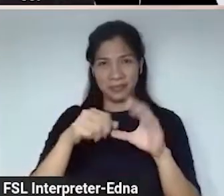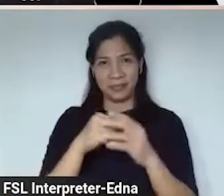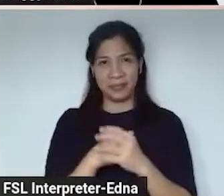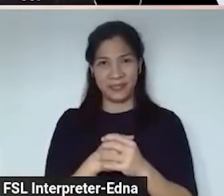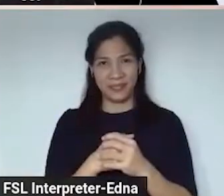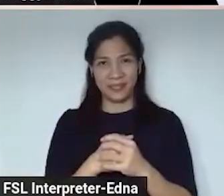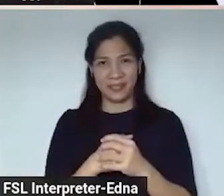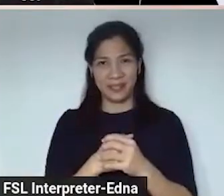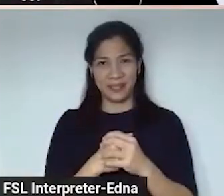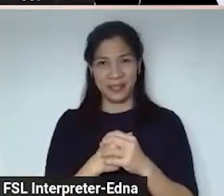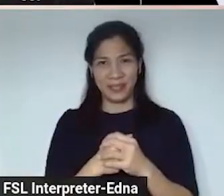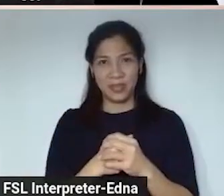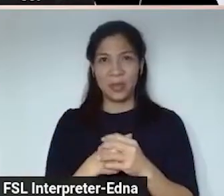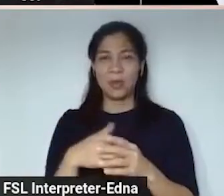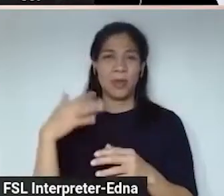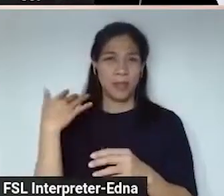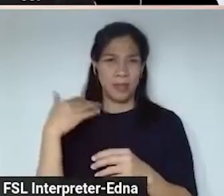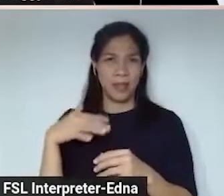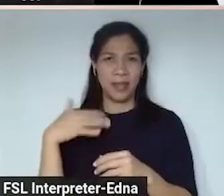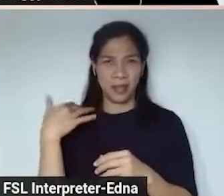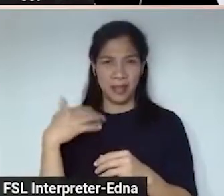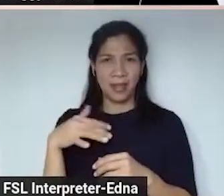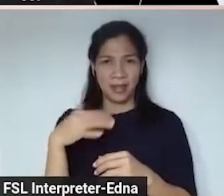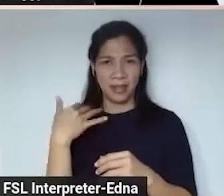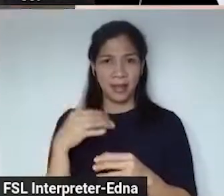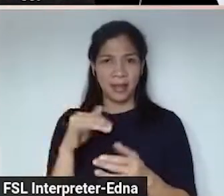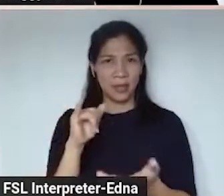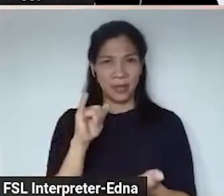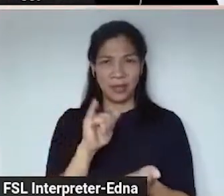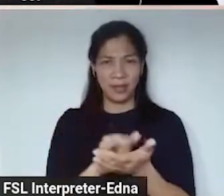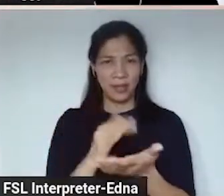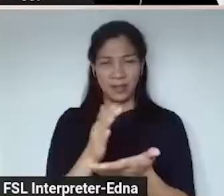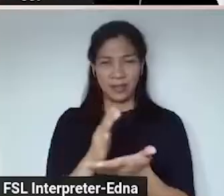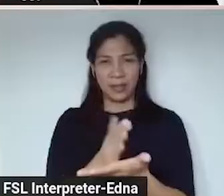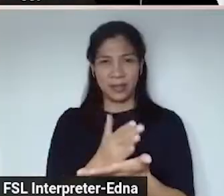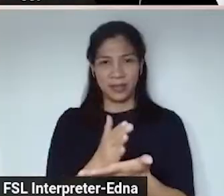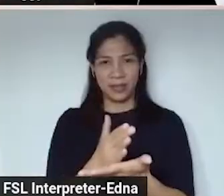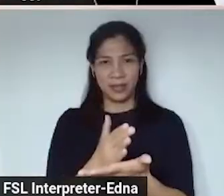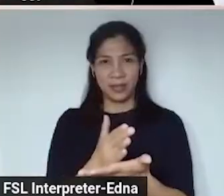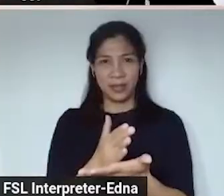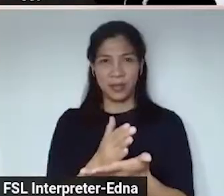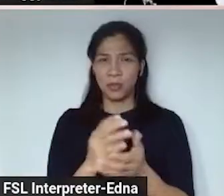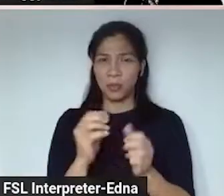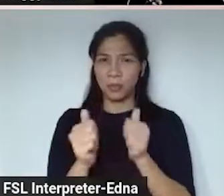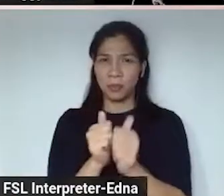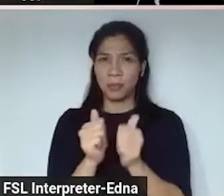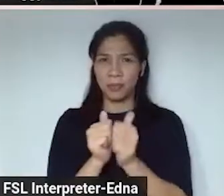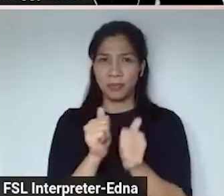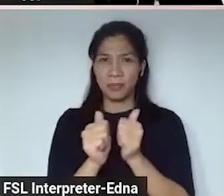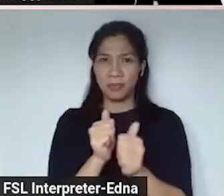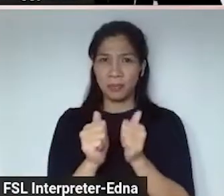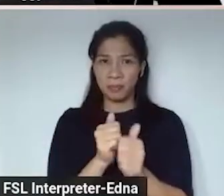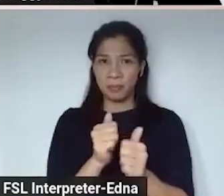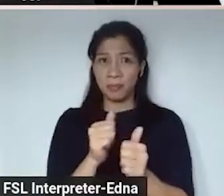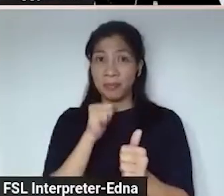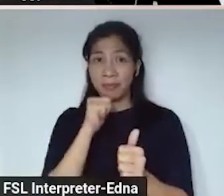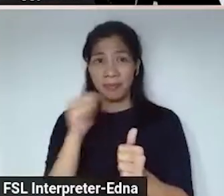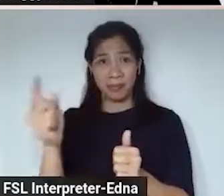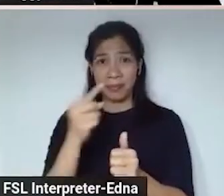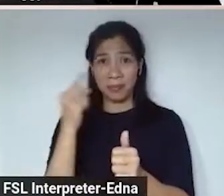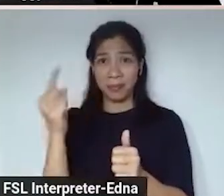Wow, thank you so much for sharing that, Sir Mon. Ibig sabihin, hindi lang kayo natutulungan, kayo